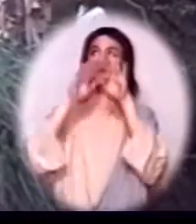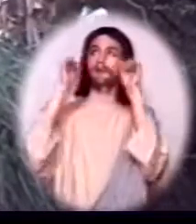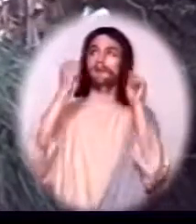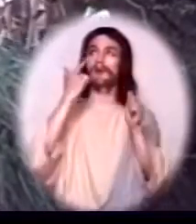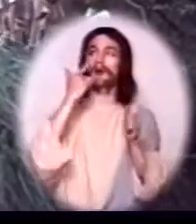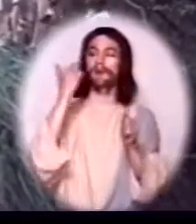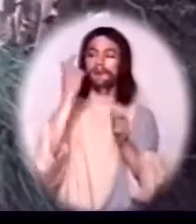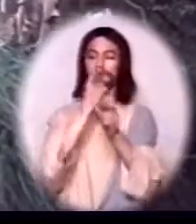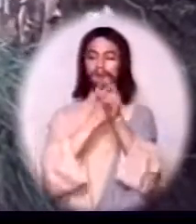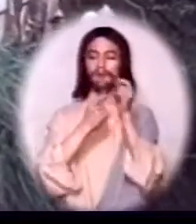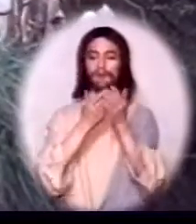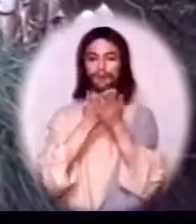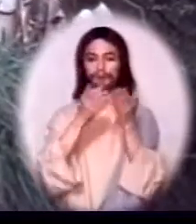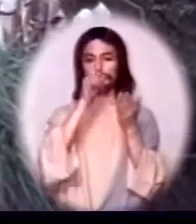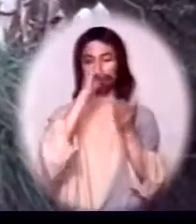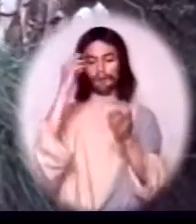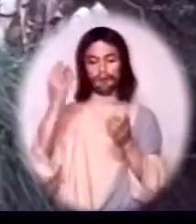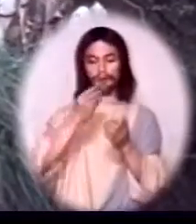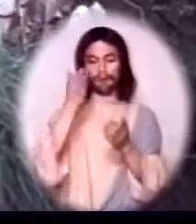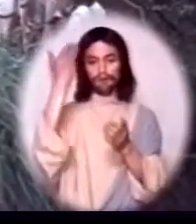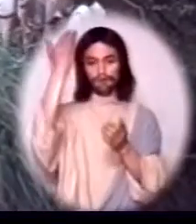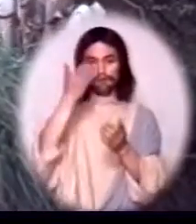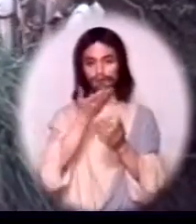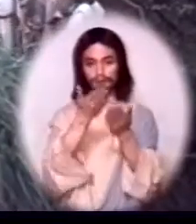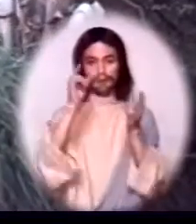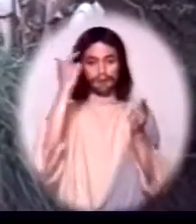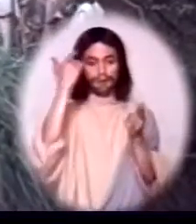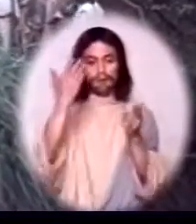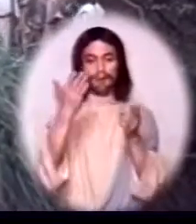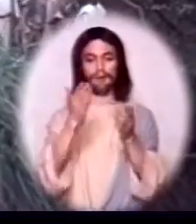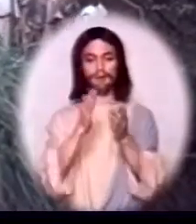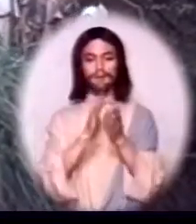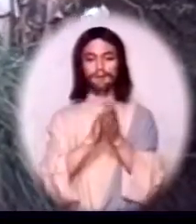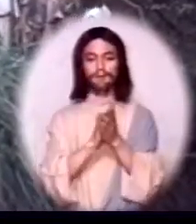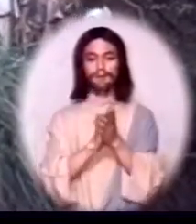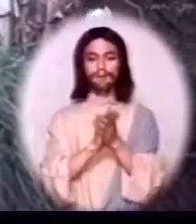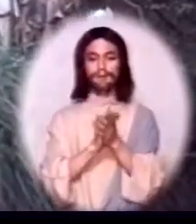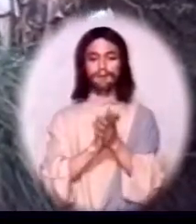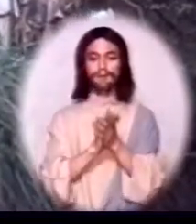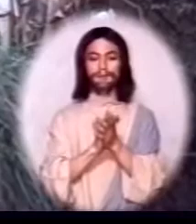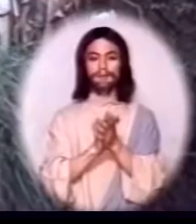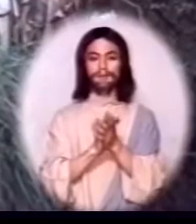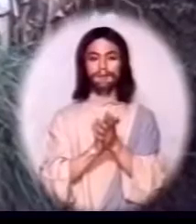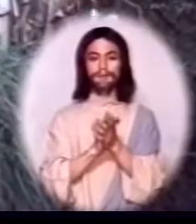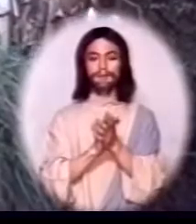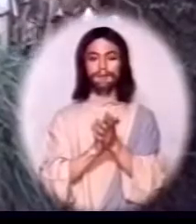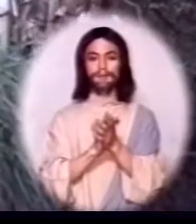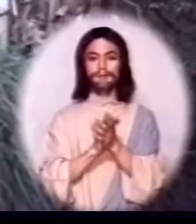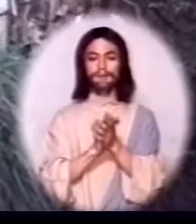하물며 하늘에 계신 아버지께서 구하는 자에게 성령을 주시지 않겠느냐?